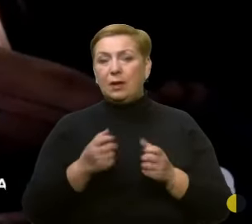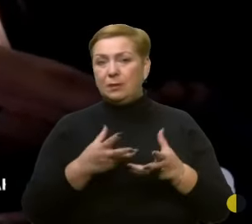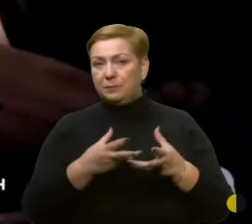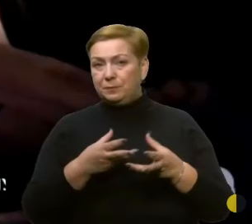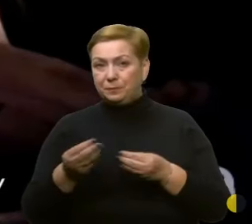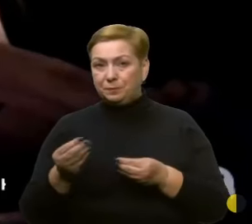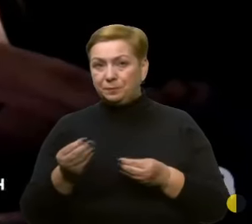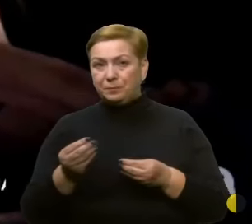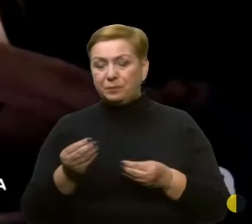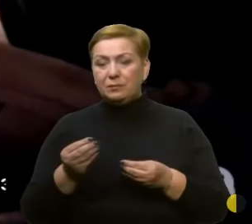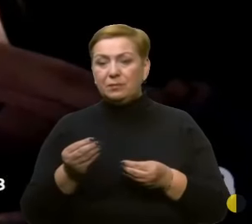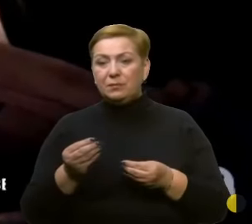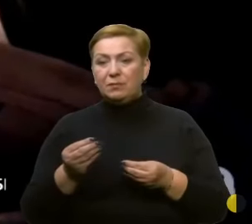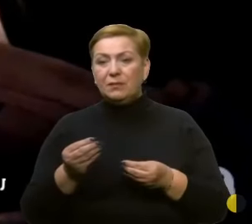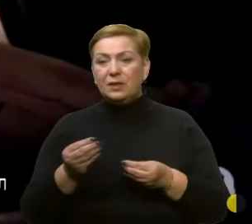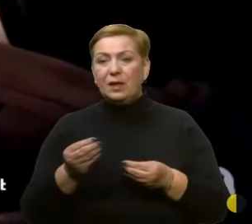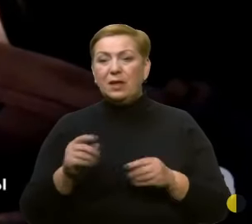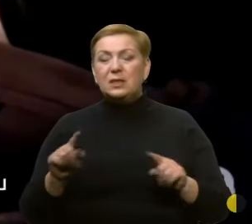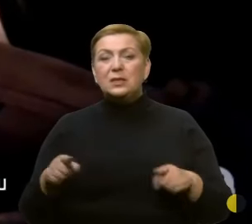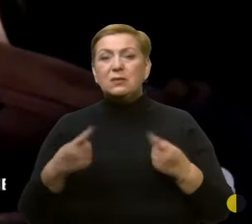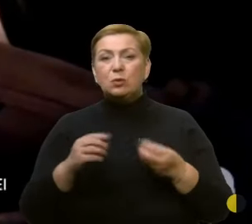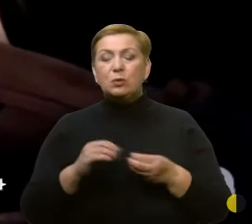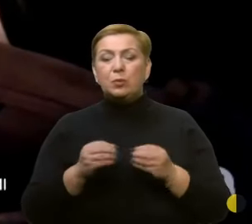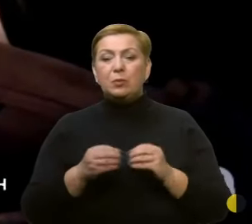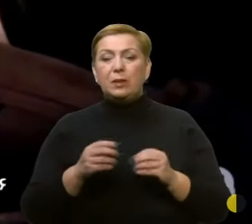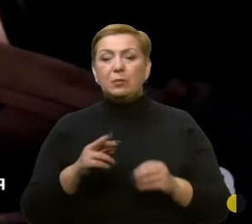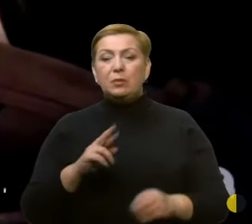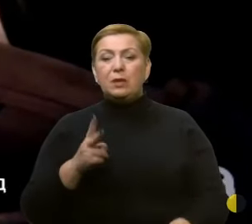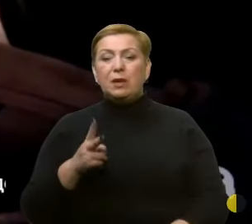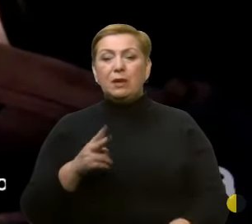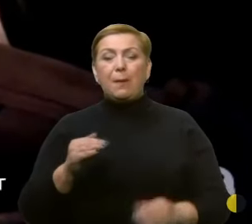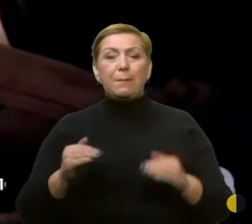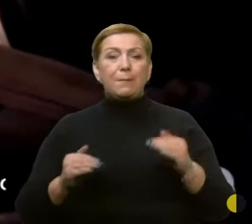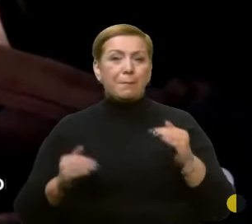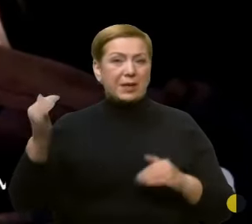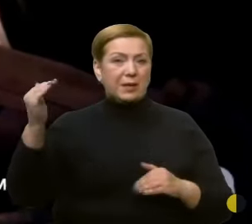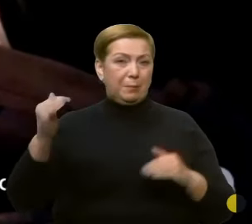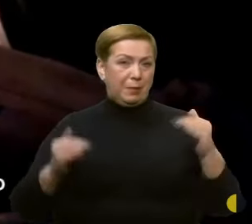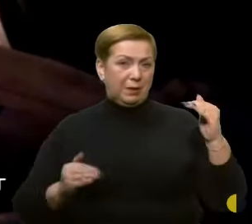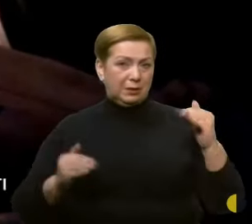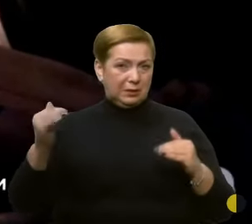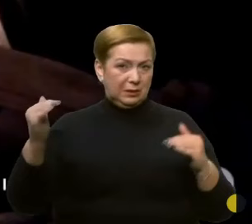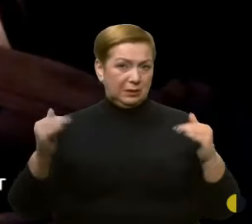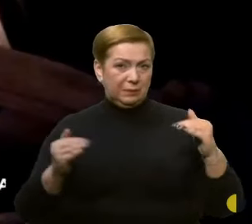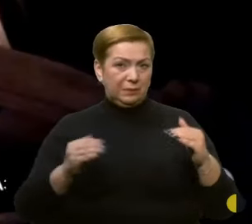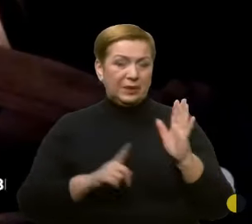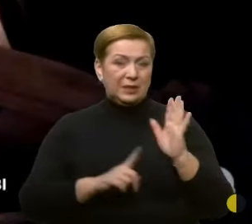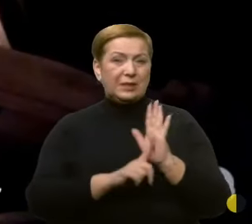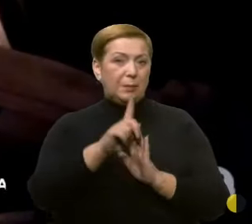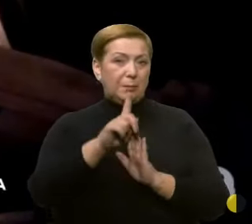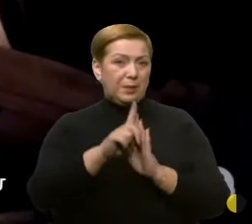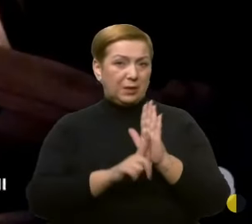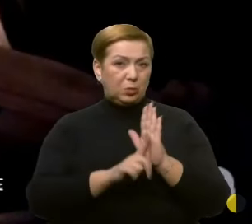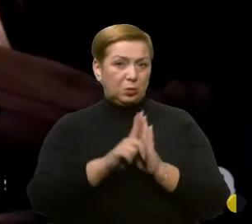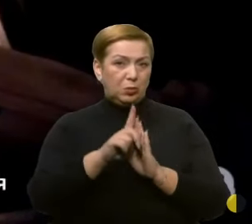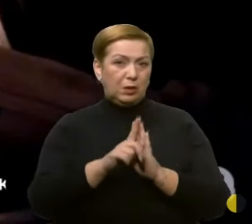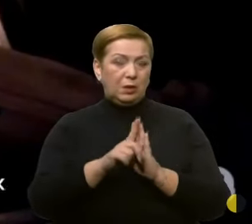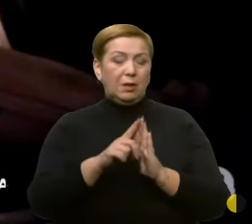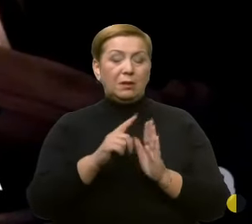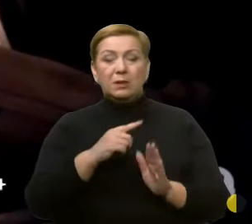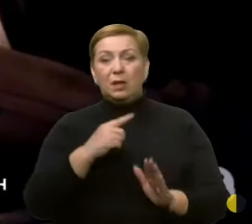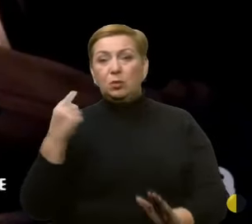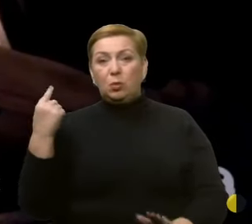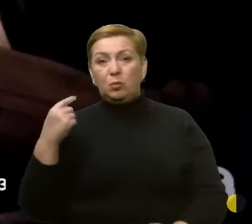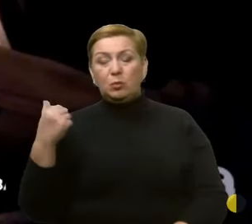насправді створюють проблему, скільки перепади температур, так? От, там на тому тижні там